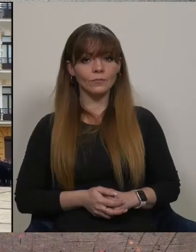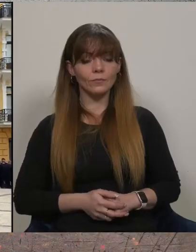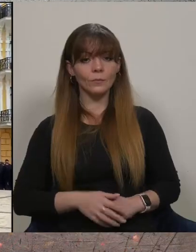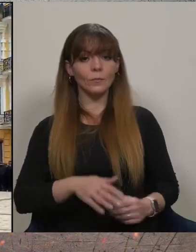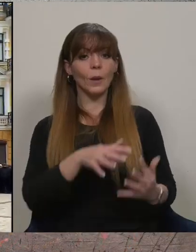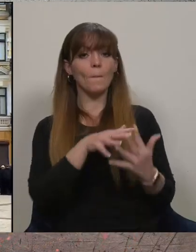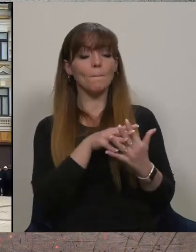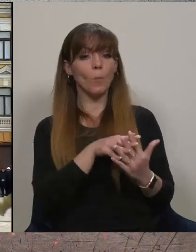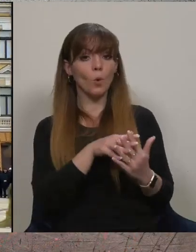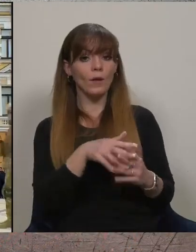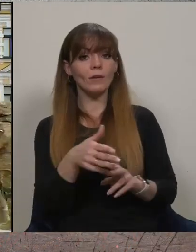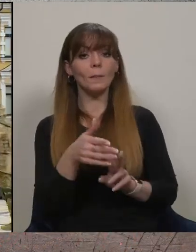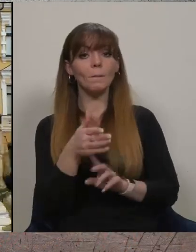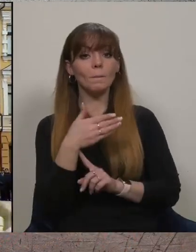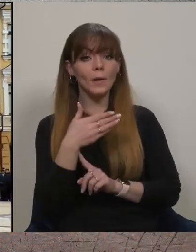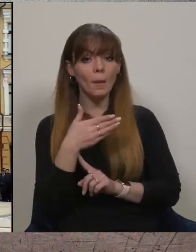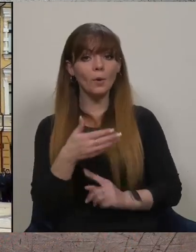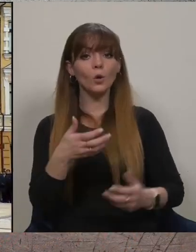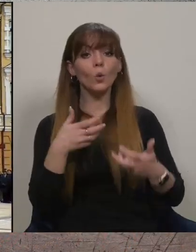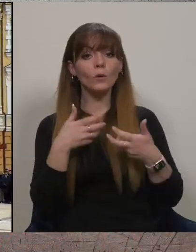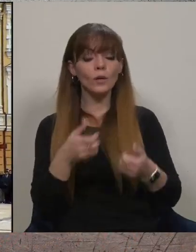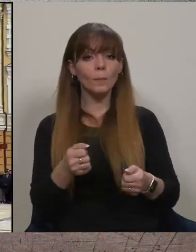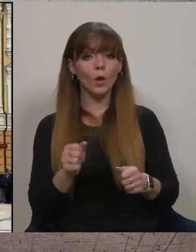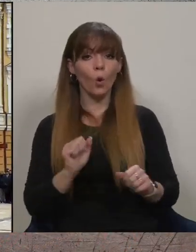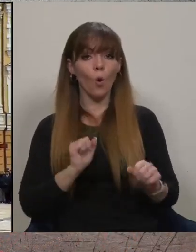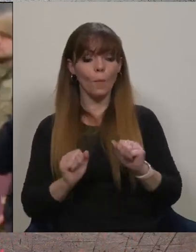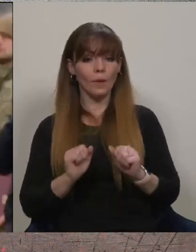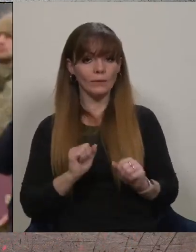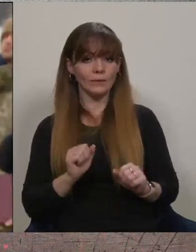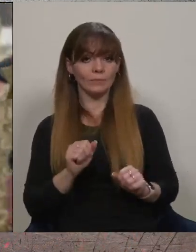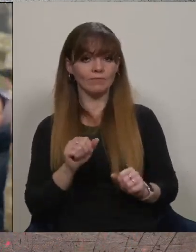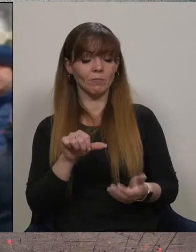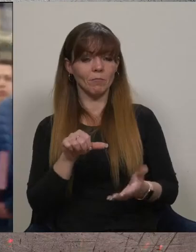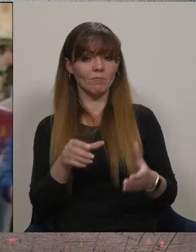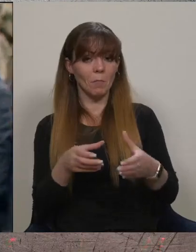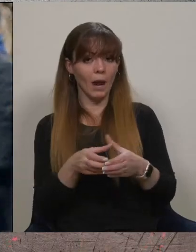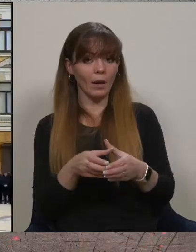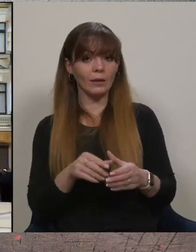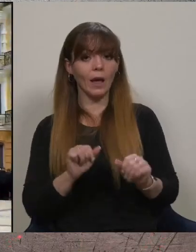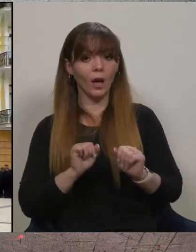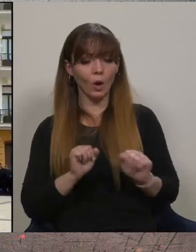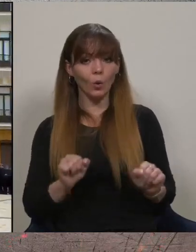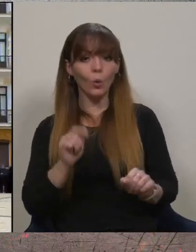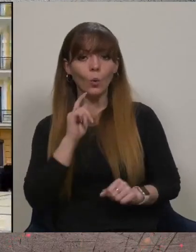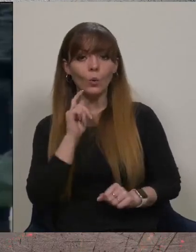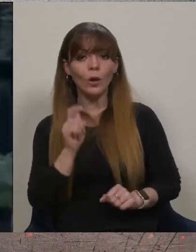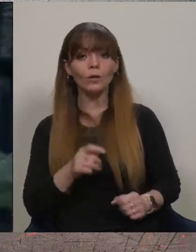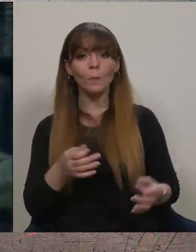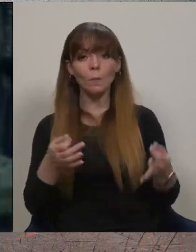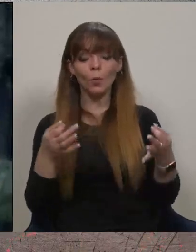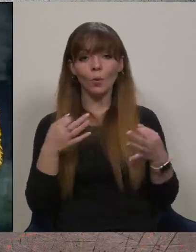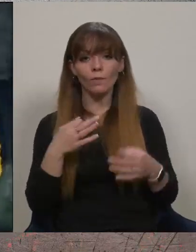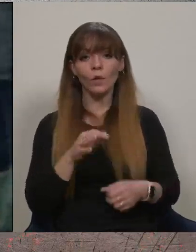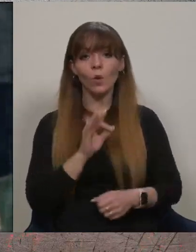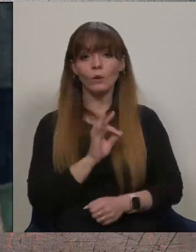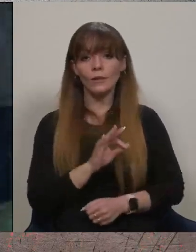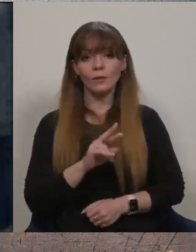Бойовий прапор отримує командир бригади, Герой України, полковник Олександр